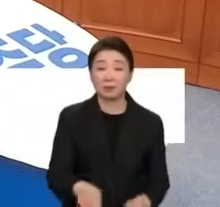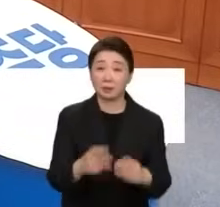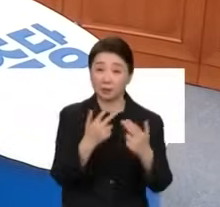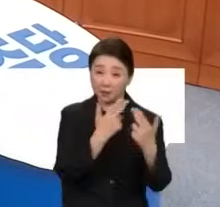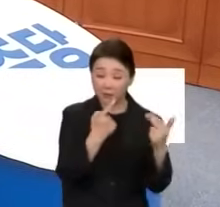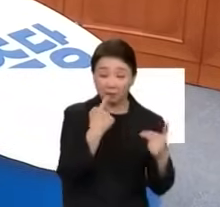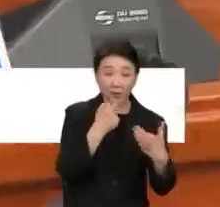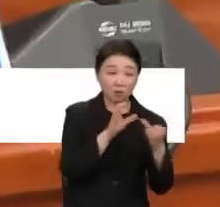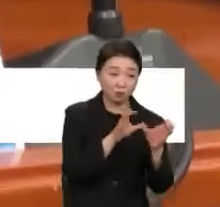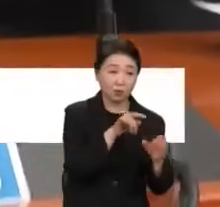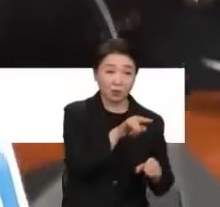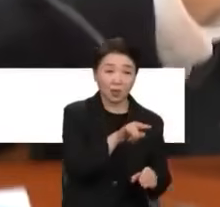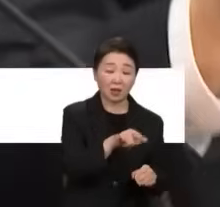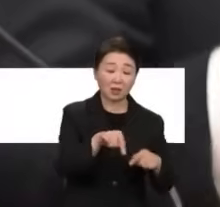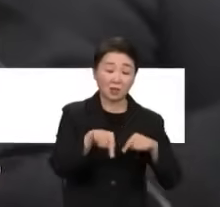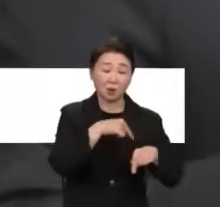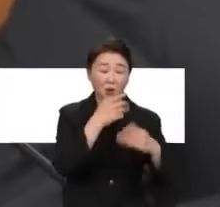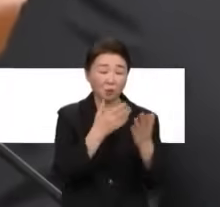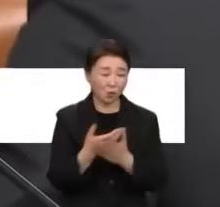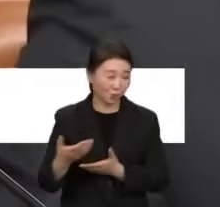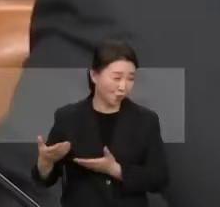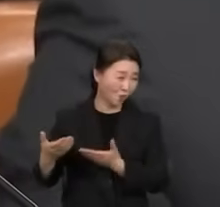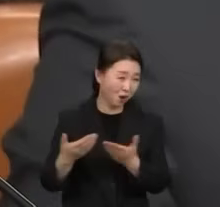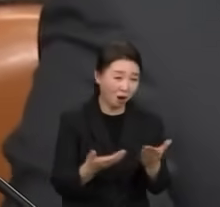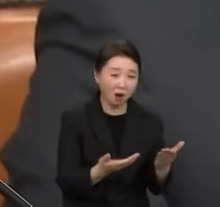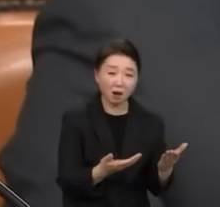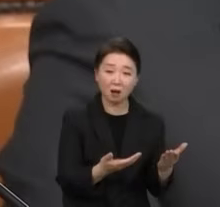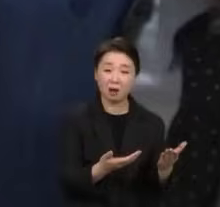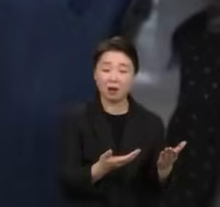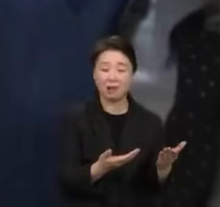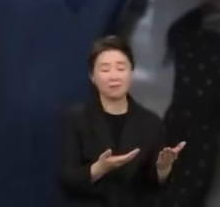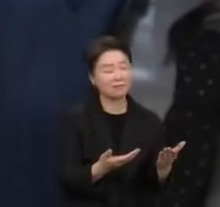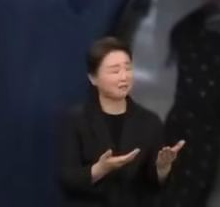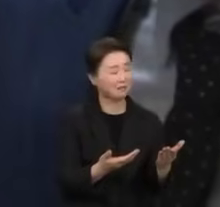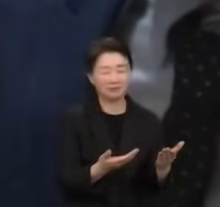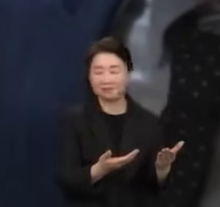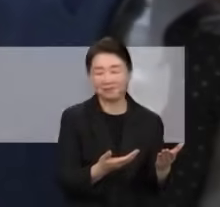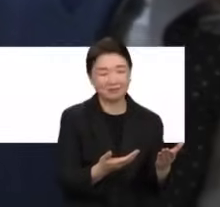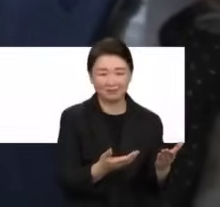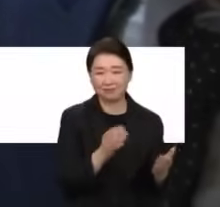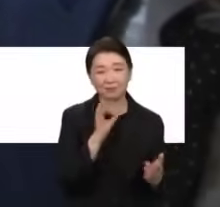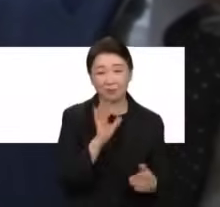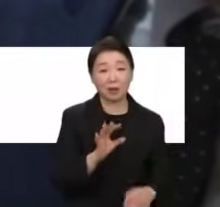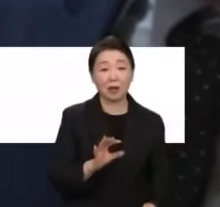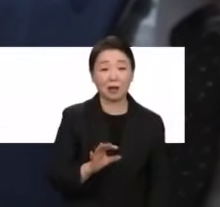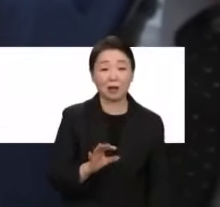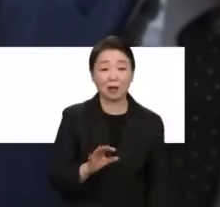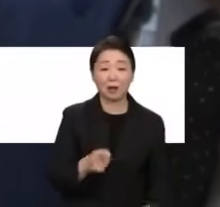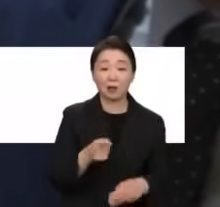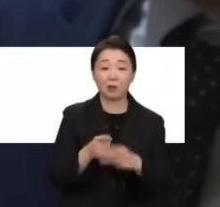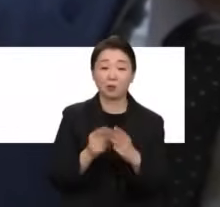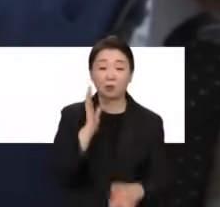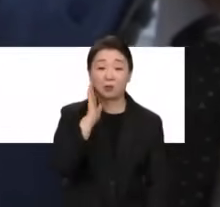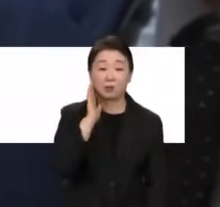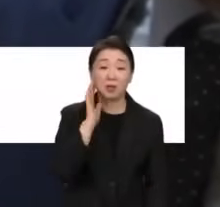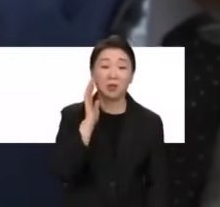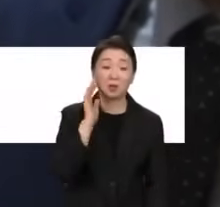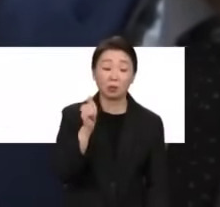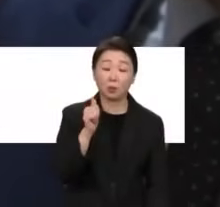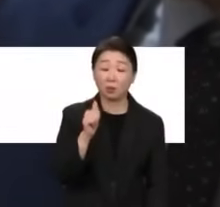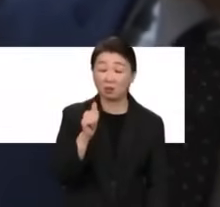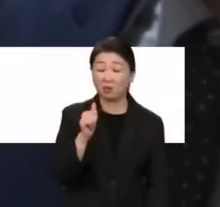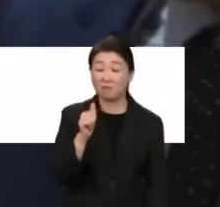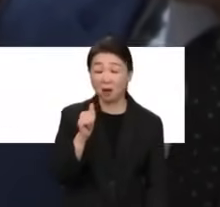대표의 민주당에게 정권을 헌납하겠다는 거란 주장입니다. 윤석열 대통령의 추거무에 새로운 정권 세울 수는